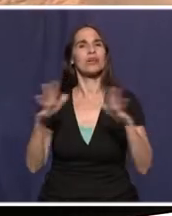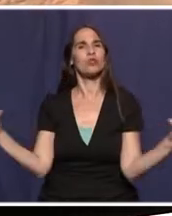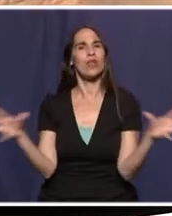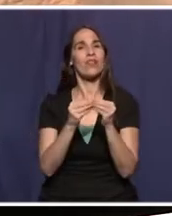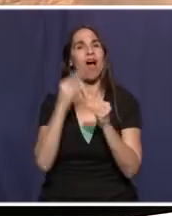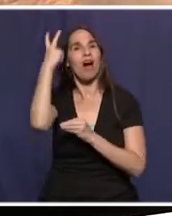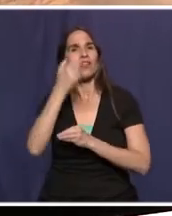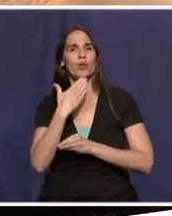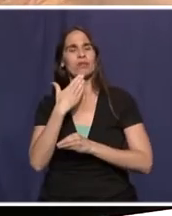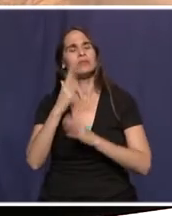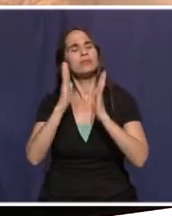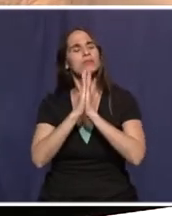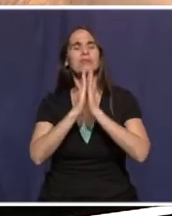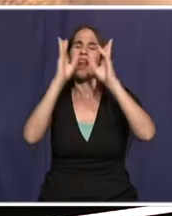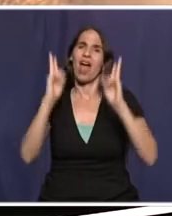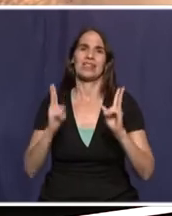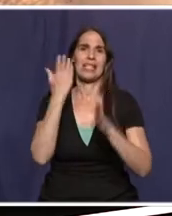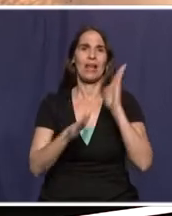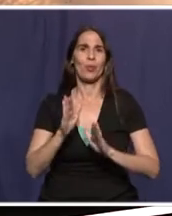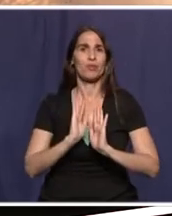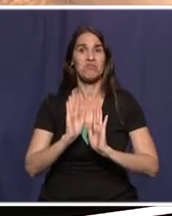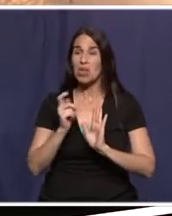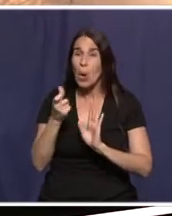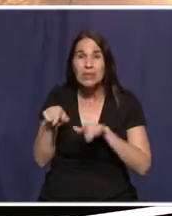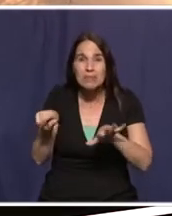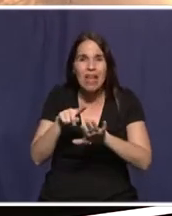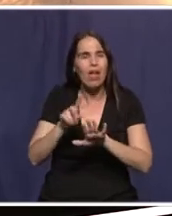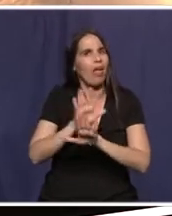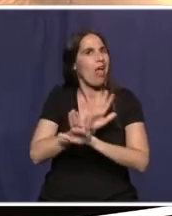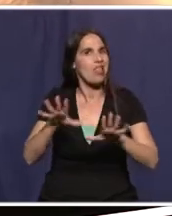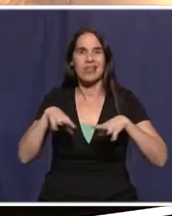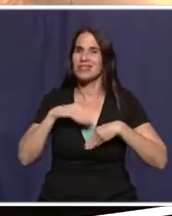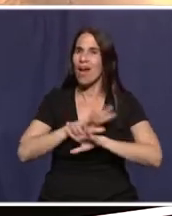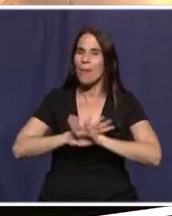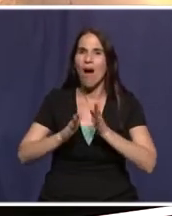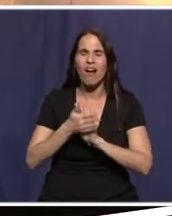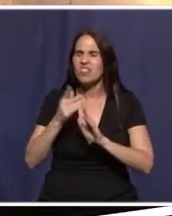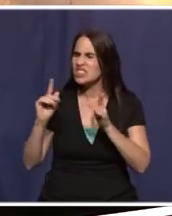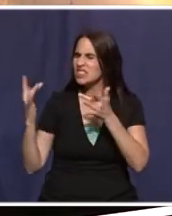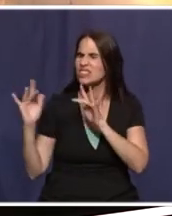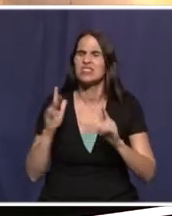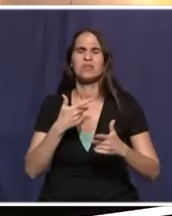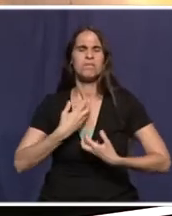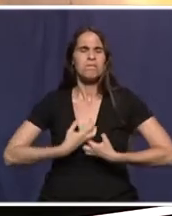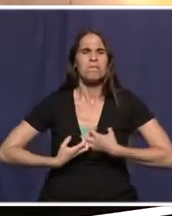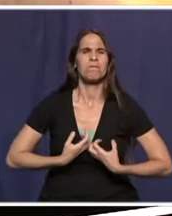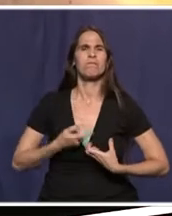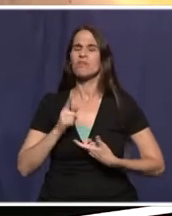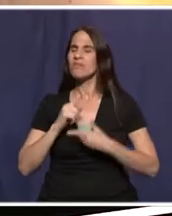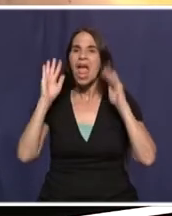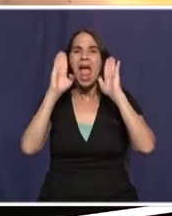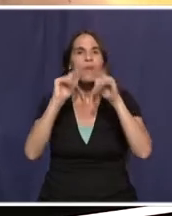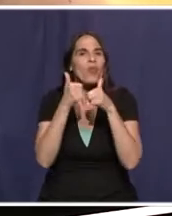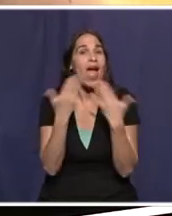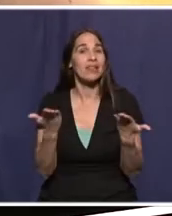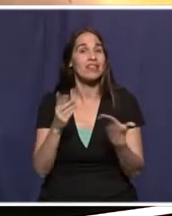להרגעת הרוחות והפסקת האלימות. למעט זה לא הייתה הסכמה על כלום. היו ועודם משקעים אדירים וחוסר אמון משווע. כולנו לא